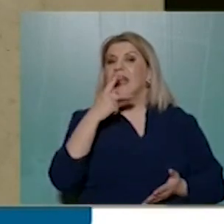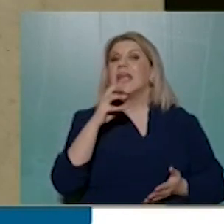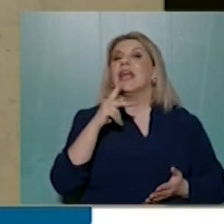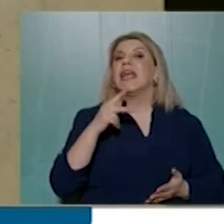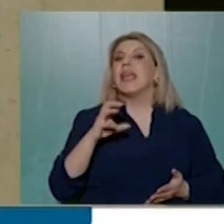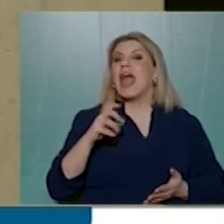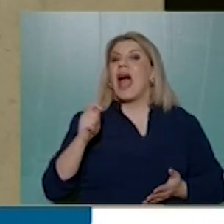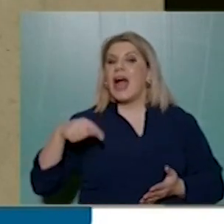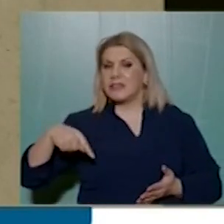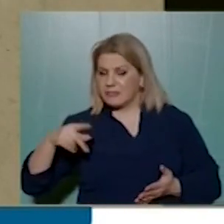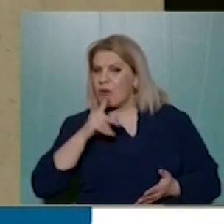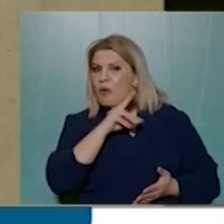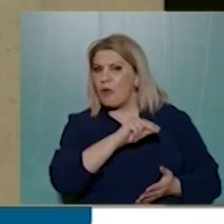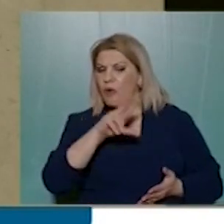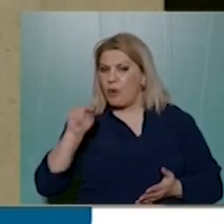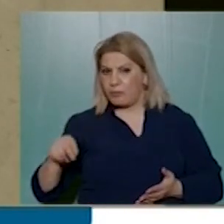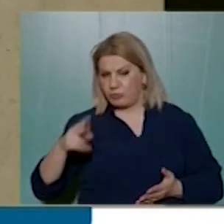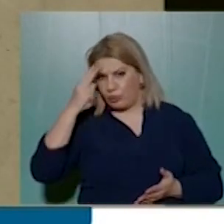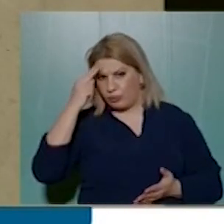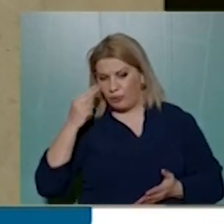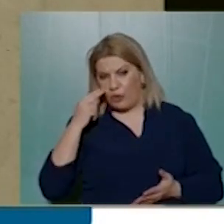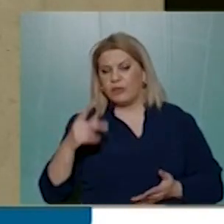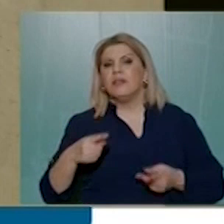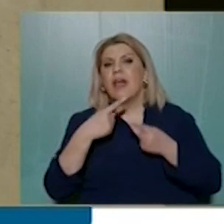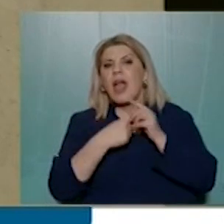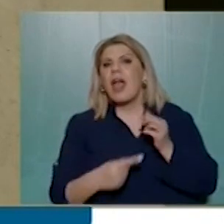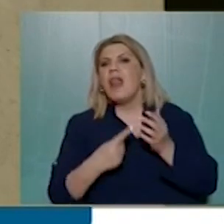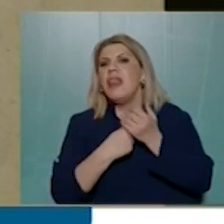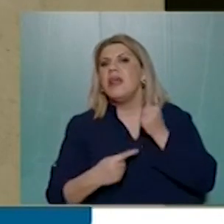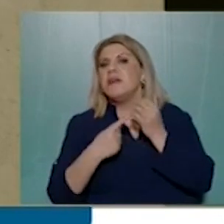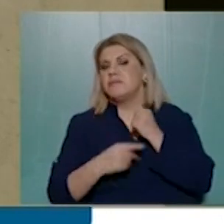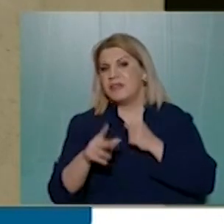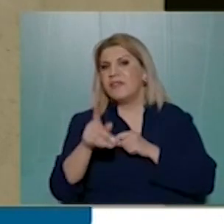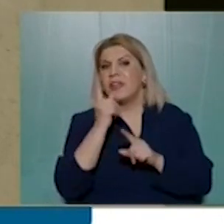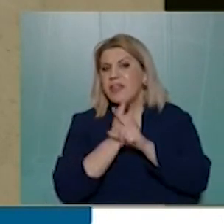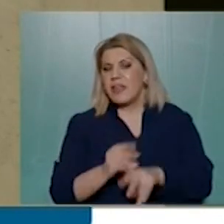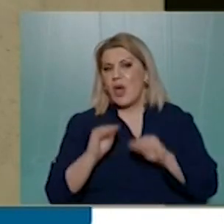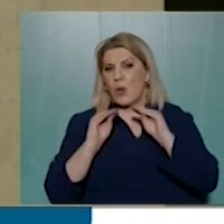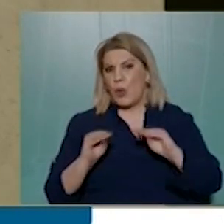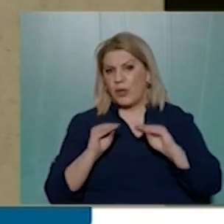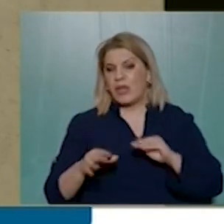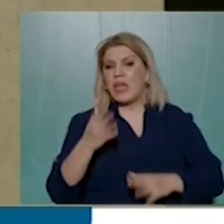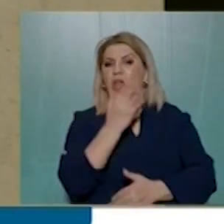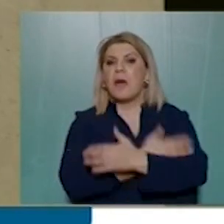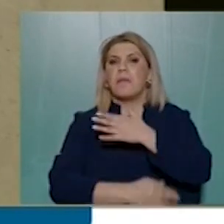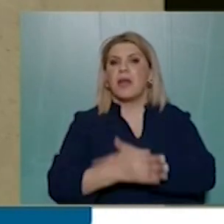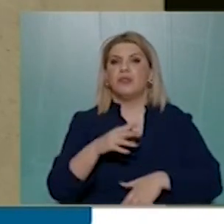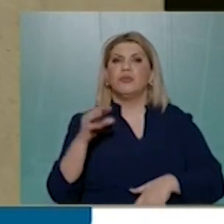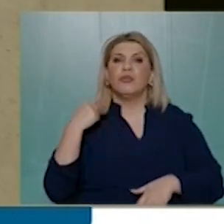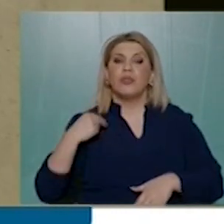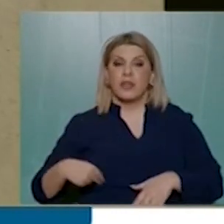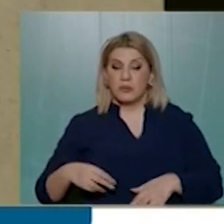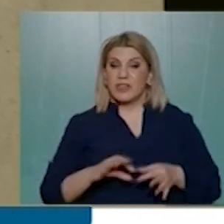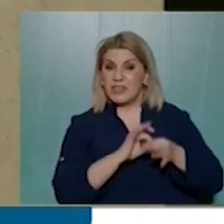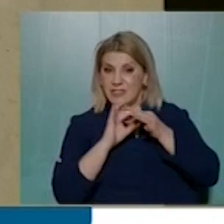ωράρια λάστιχο για τους εργαζόμενους και κραυγαλέες ελλείψεις αυτή είναι η εικόνα για την ειδική αγωγή και τους αμεα στο δήμο μας και θα